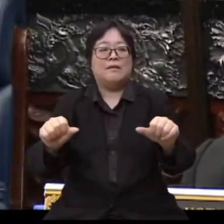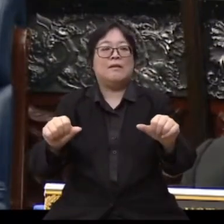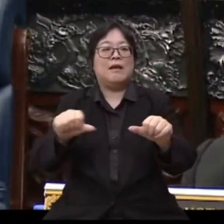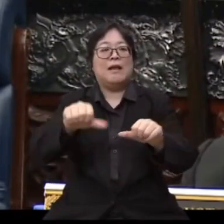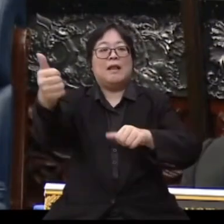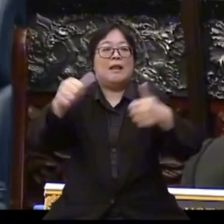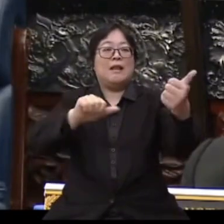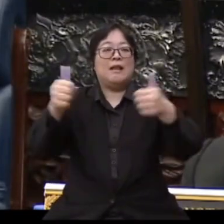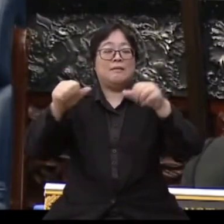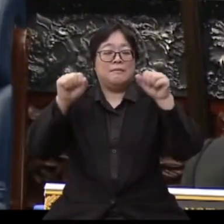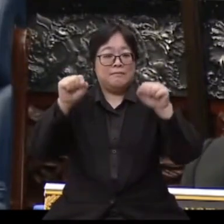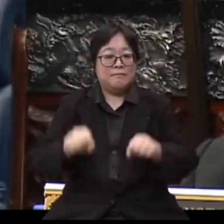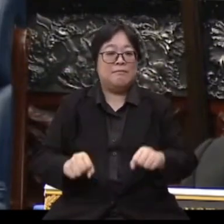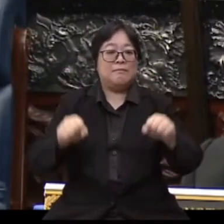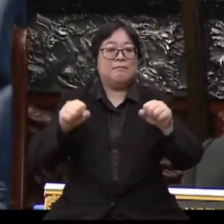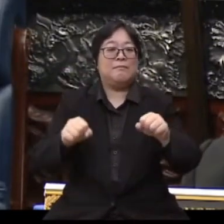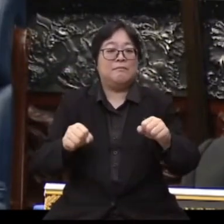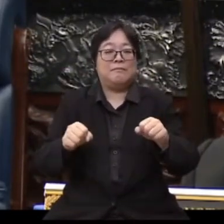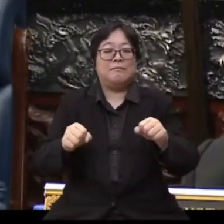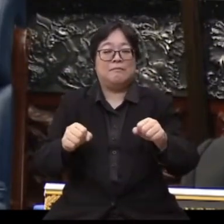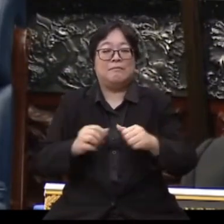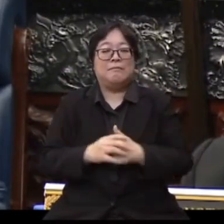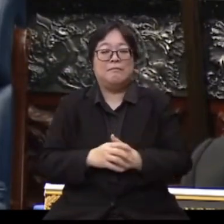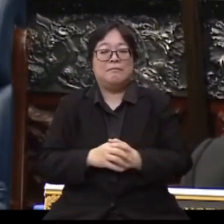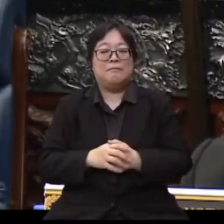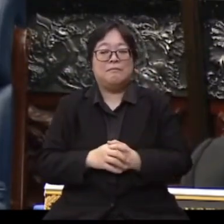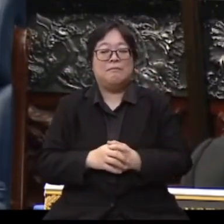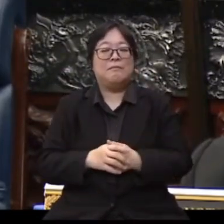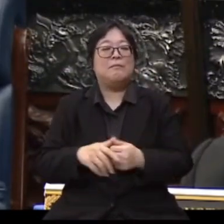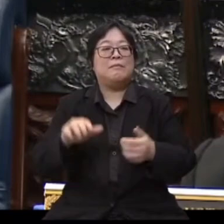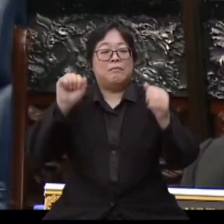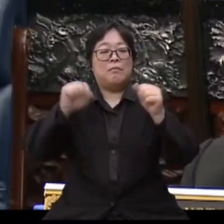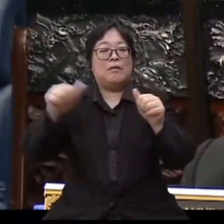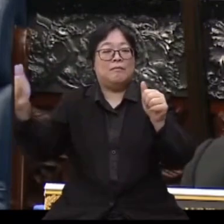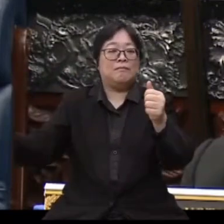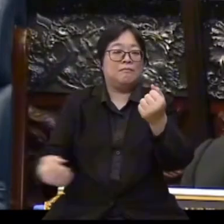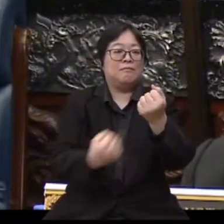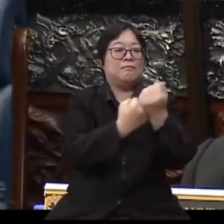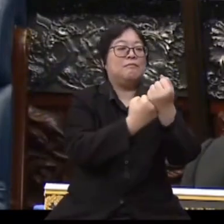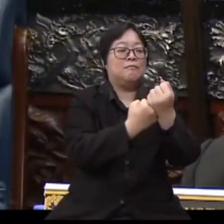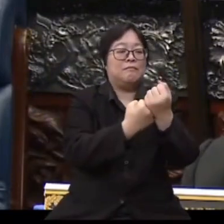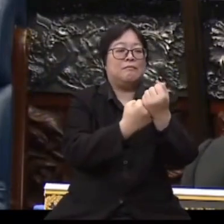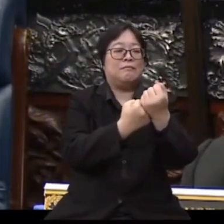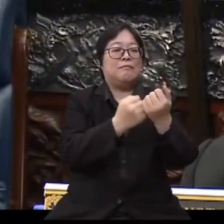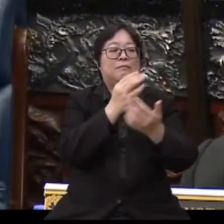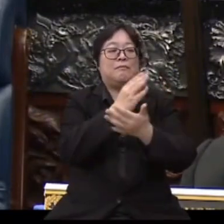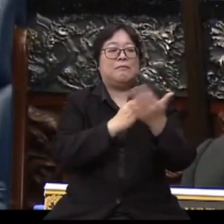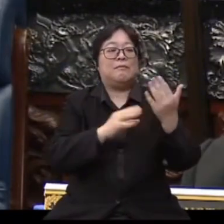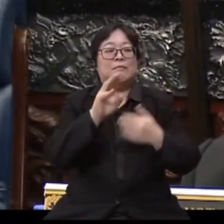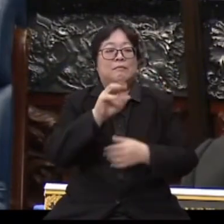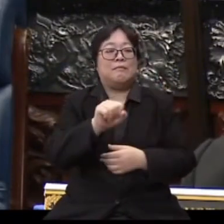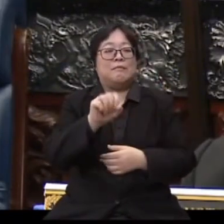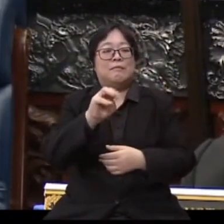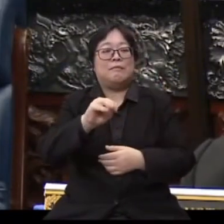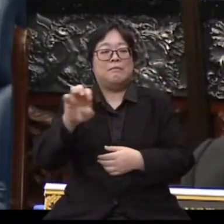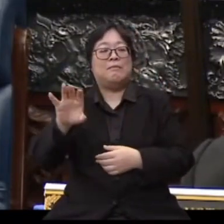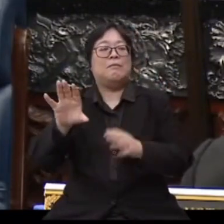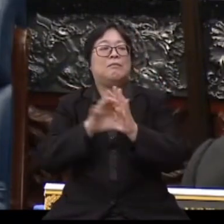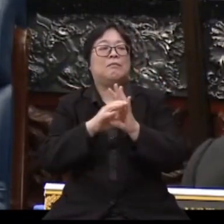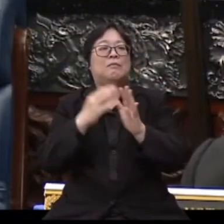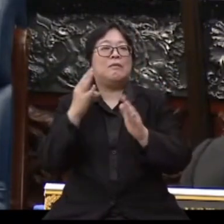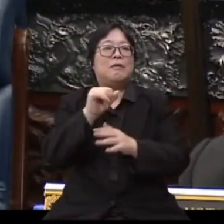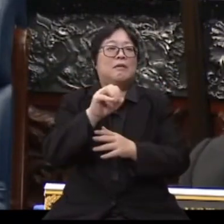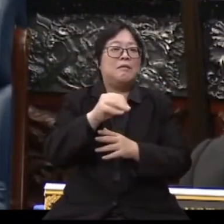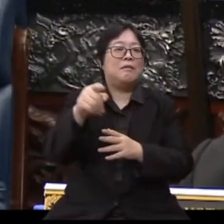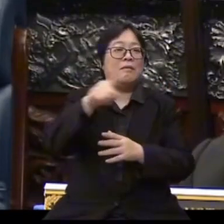aktiviti-aktiviti yang boleh menjadi dengan izin Puan Yang Di-Pertua feeder kepada industri SME. Selalunya bila kita sebut SME,